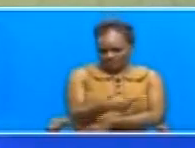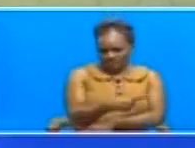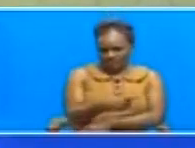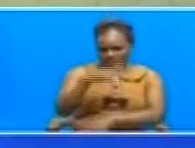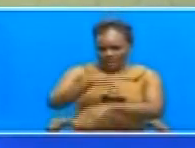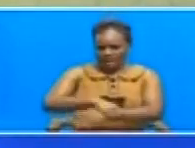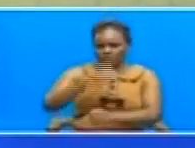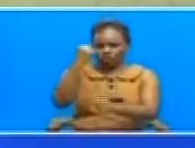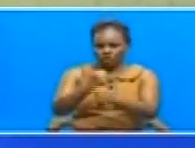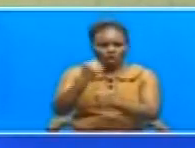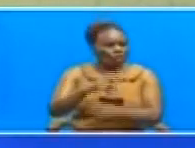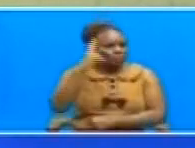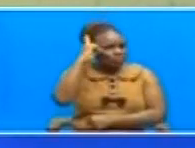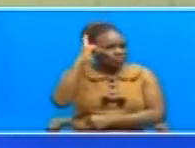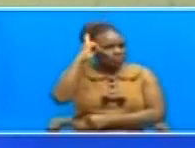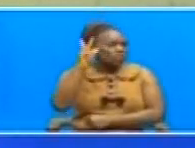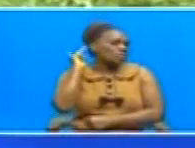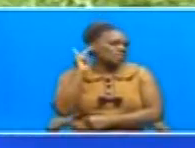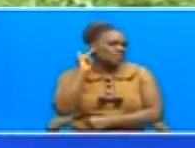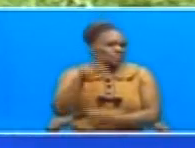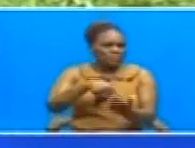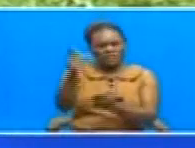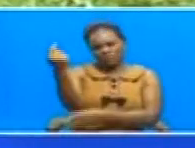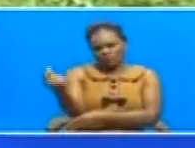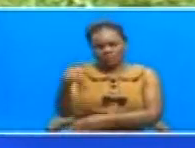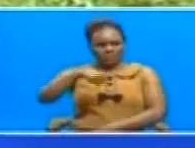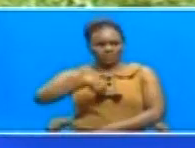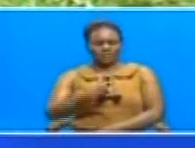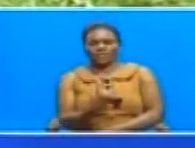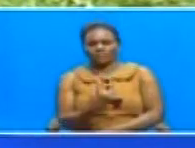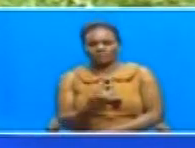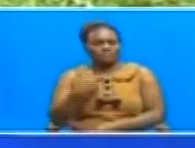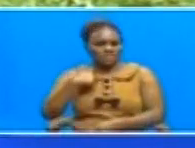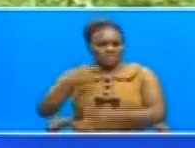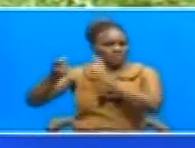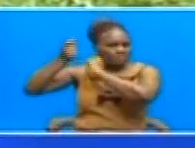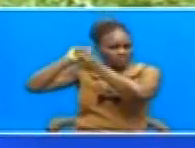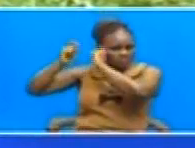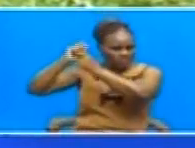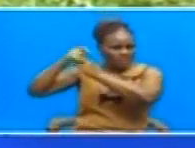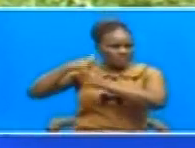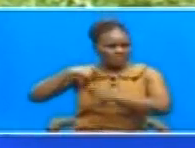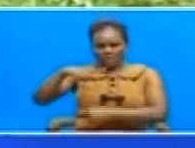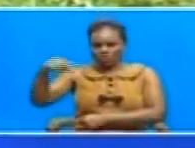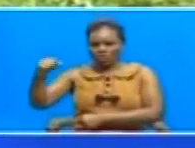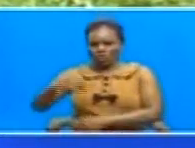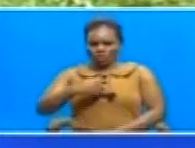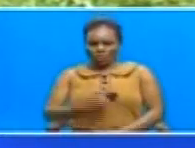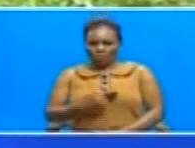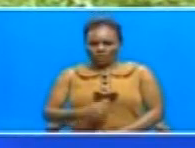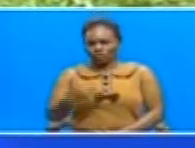aliajiriwa kama kinyozi mjini Kisii, ambapo mapato yake ni duni. Na mimi pia najua salon, but nilikuwa nimepeleka operation ya